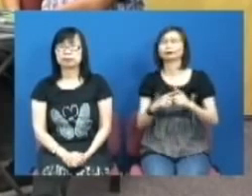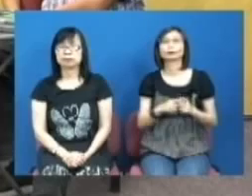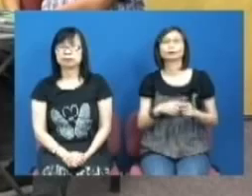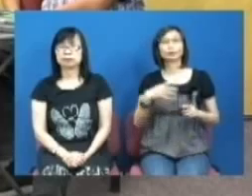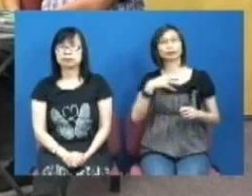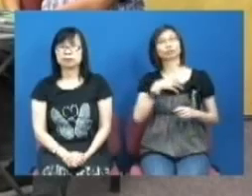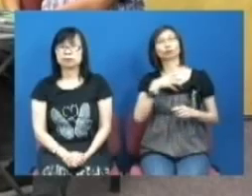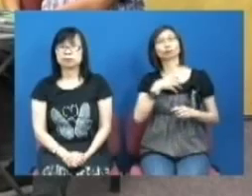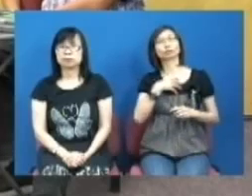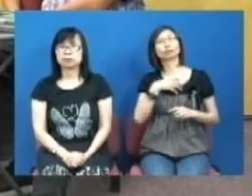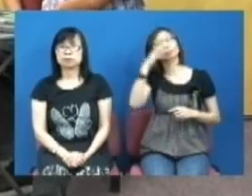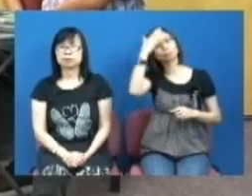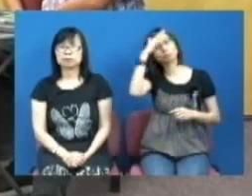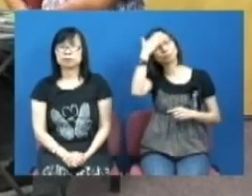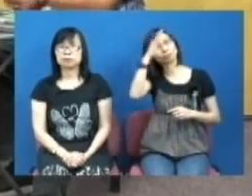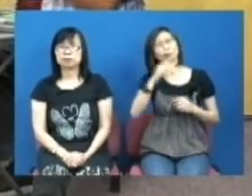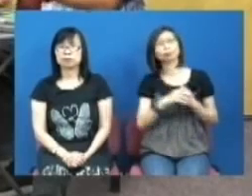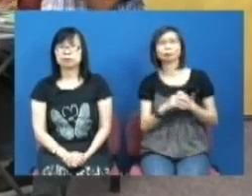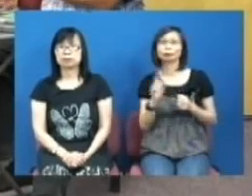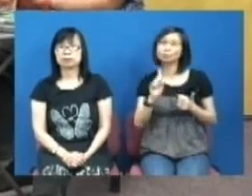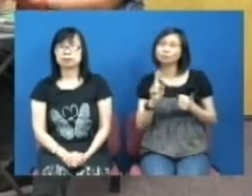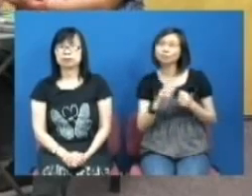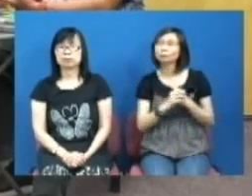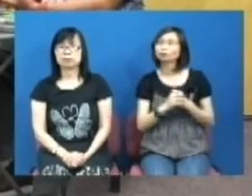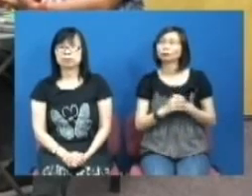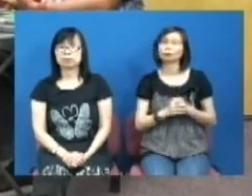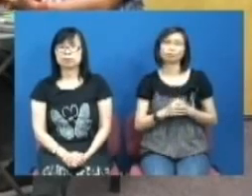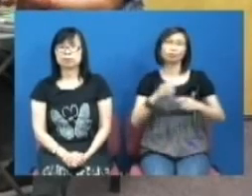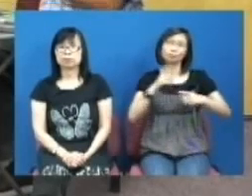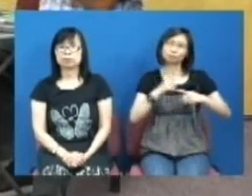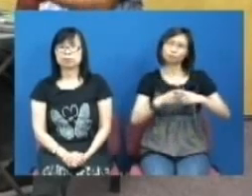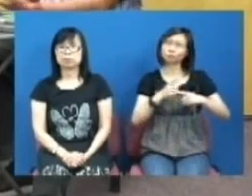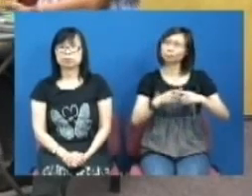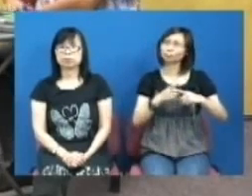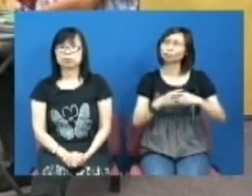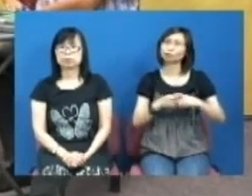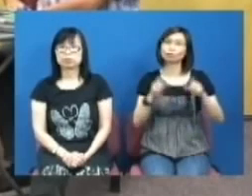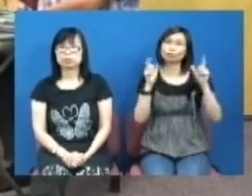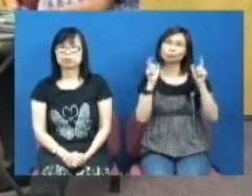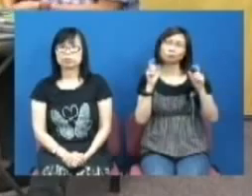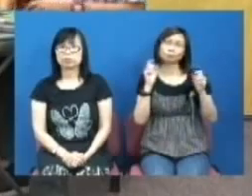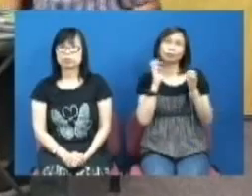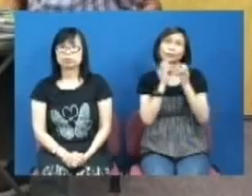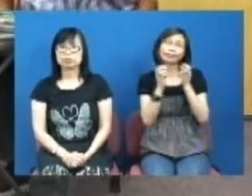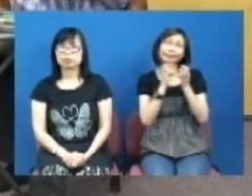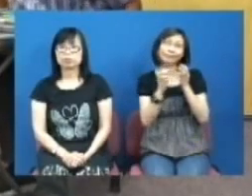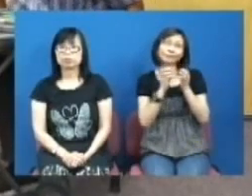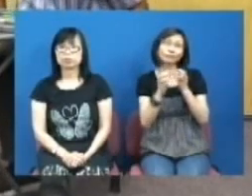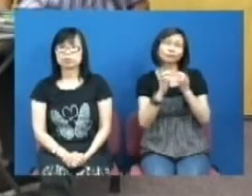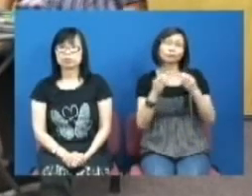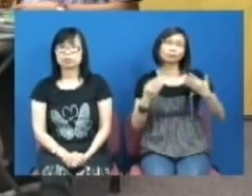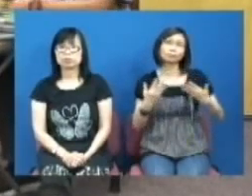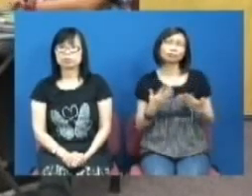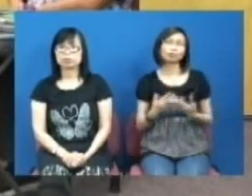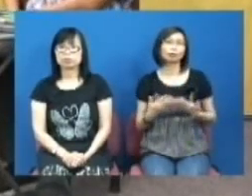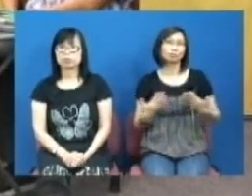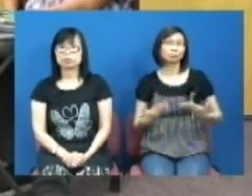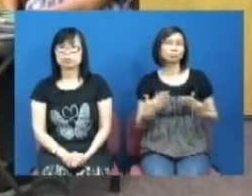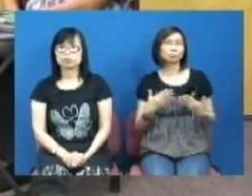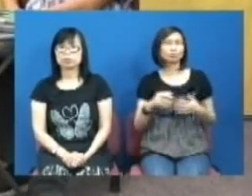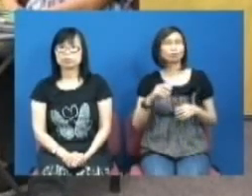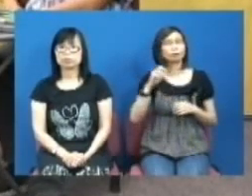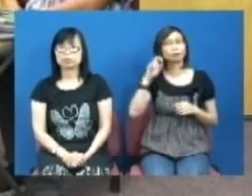感，都係認知啦。咁但係唔係作為一種事實去作為去解釋某啲現象？咁呢一個我諗喺用呢一個民意調查